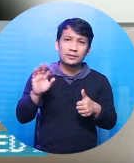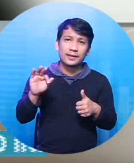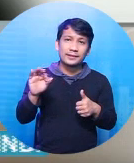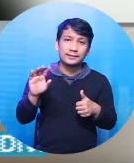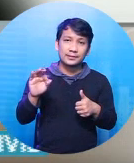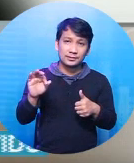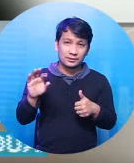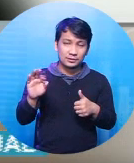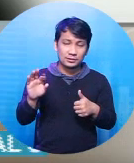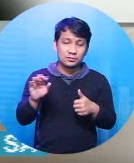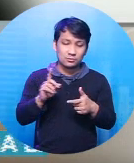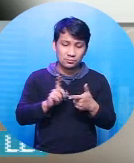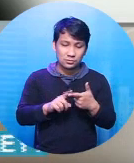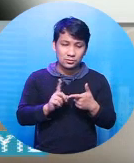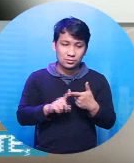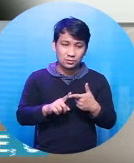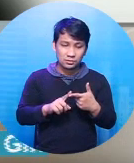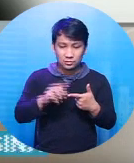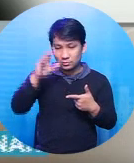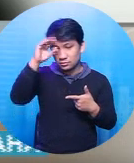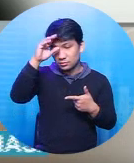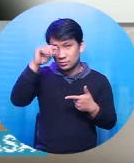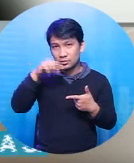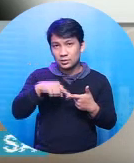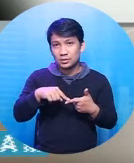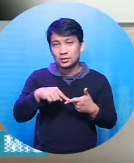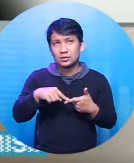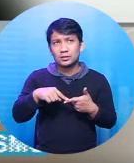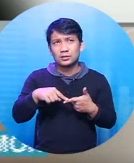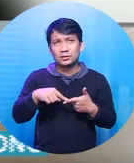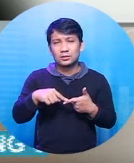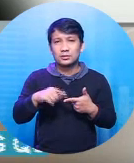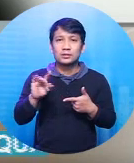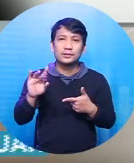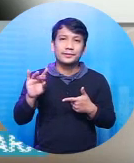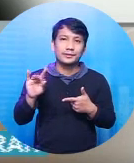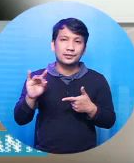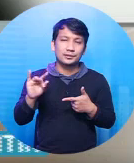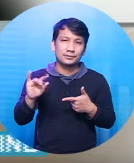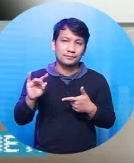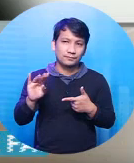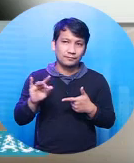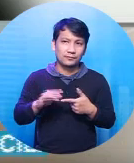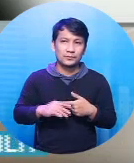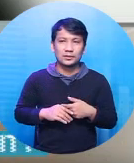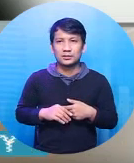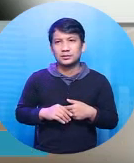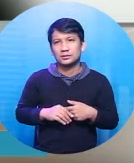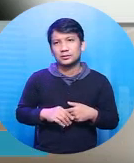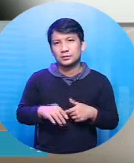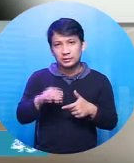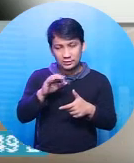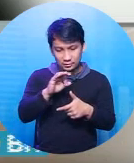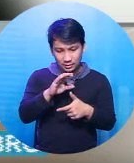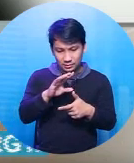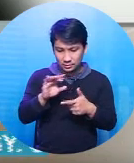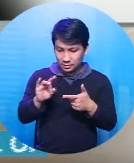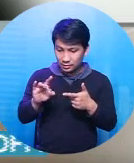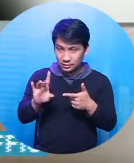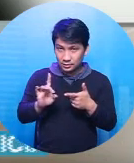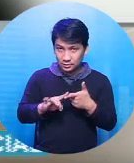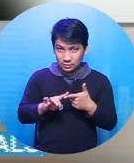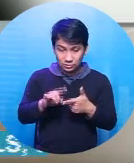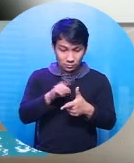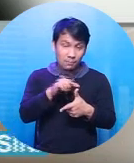magna-19. Okay. Tapos po yung lalaki po kong anak, mag-i-18 po. Okay. Magna-19 yung